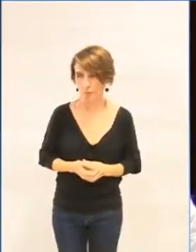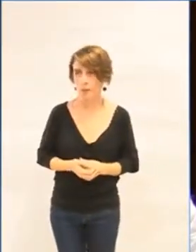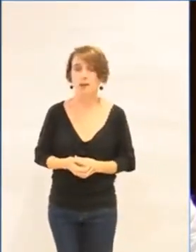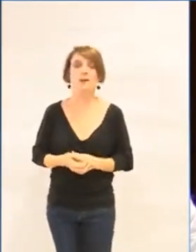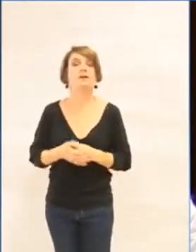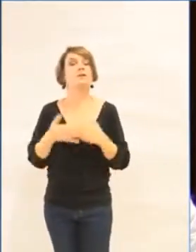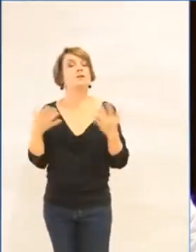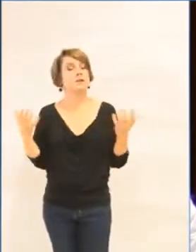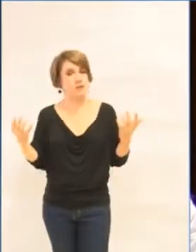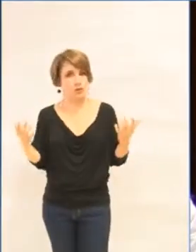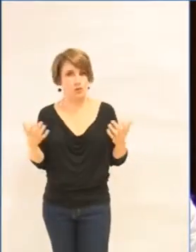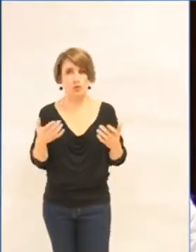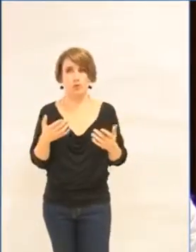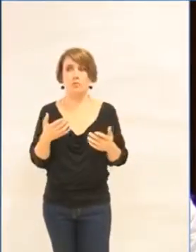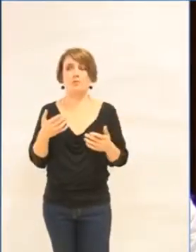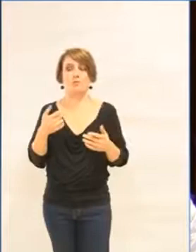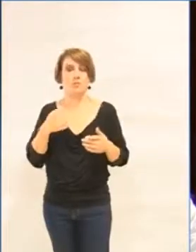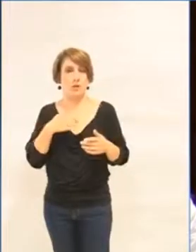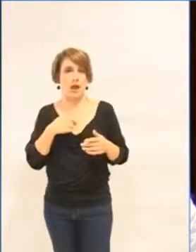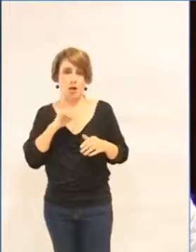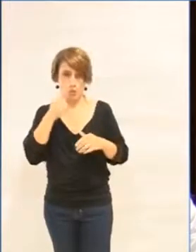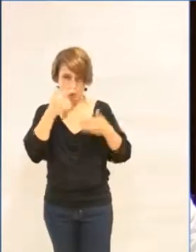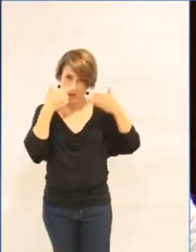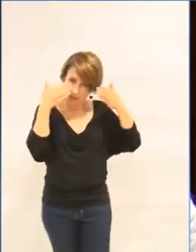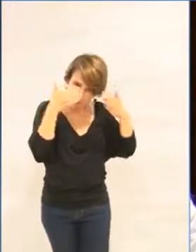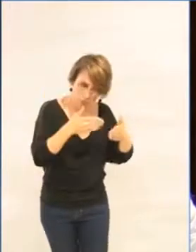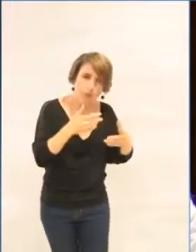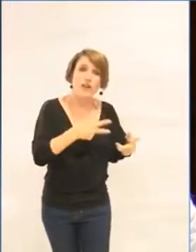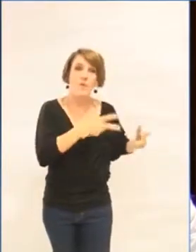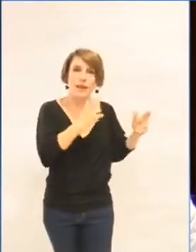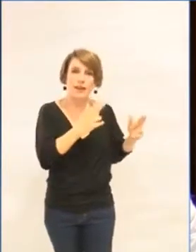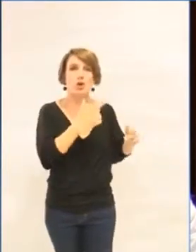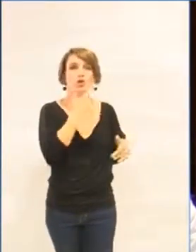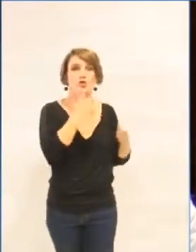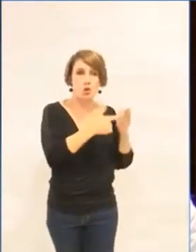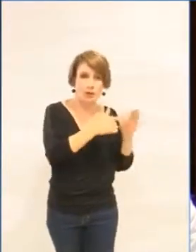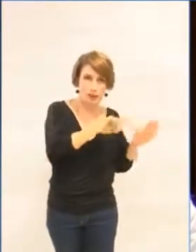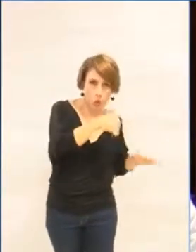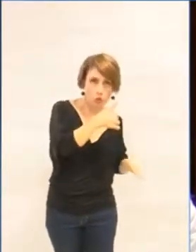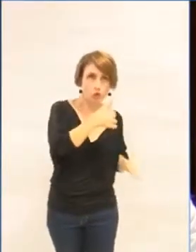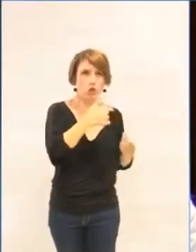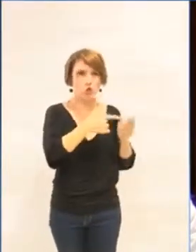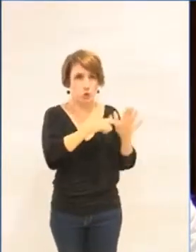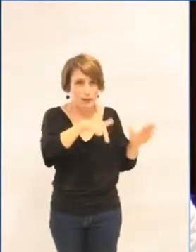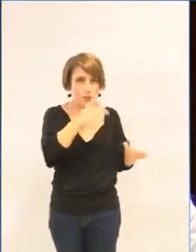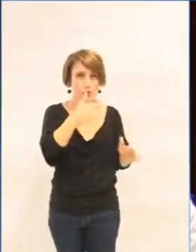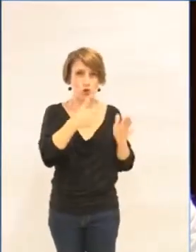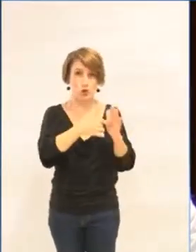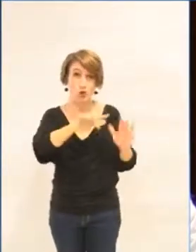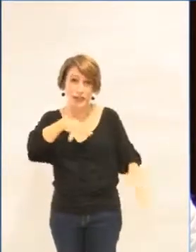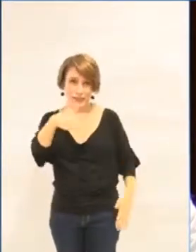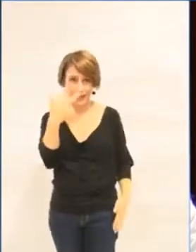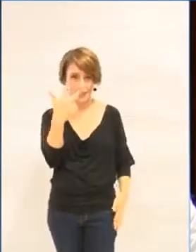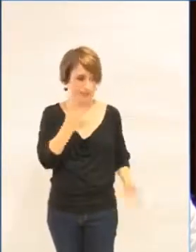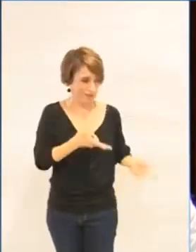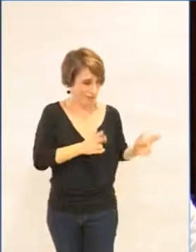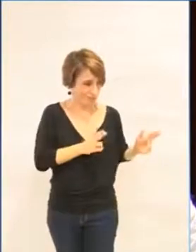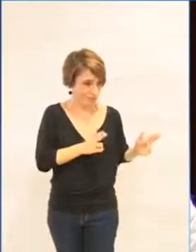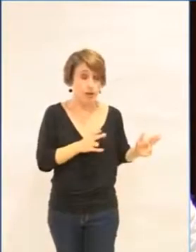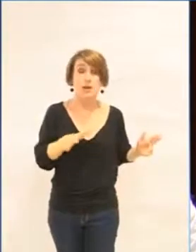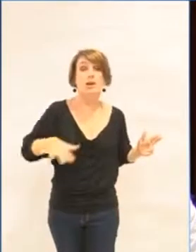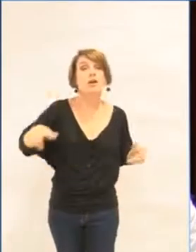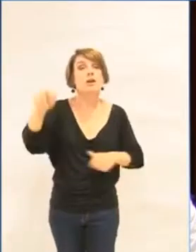2011, 2012 et 2013. Autant le dire immédiatement aux Grenoblois qui nous écoutent